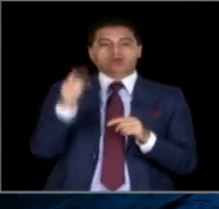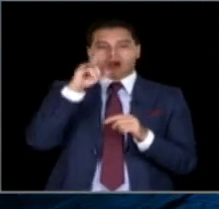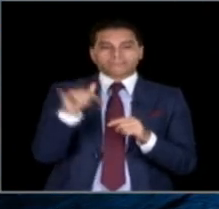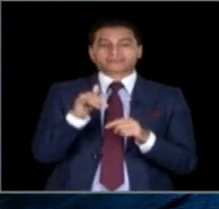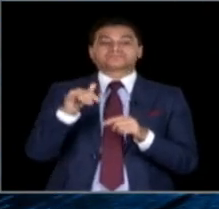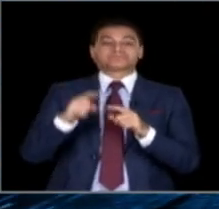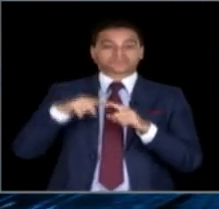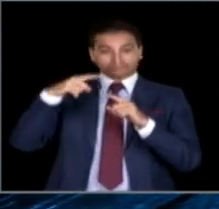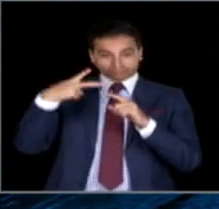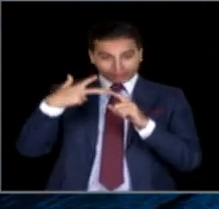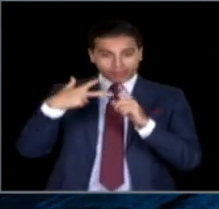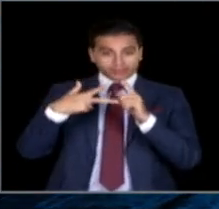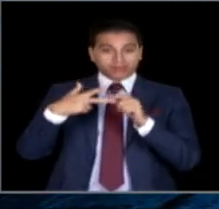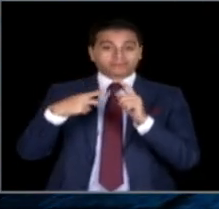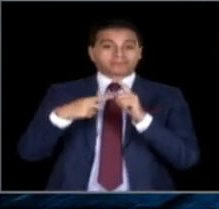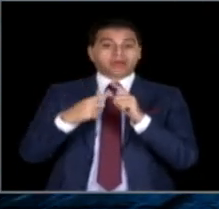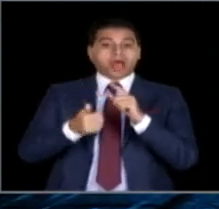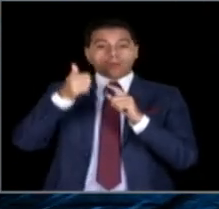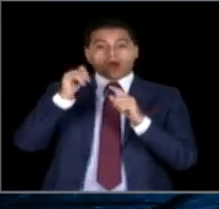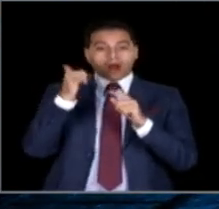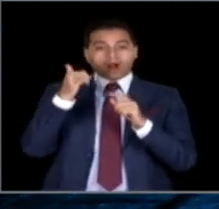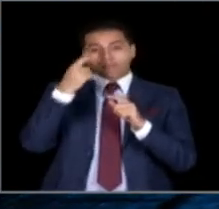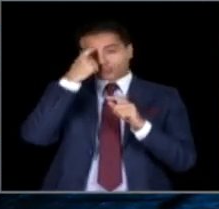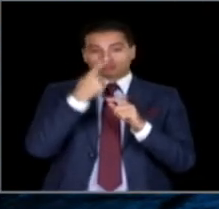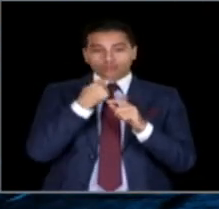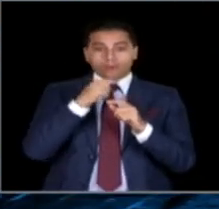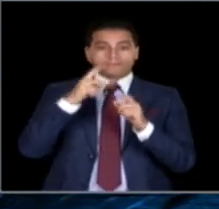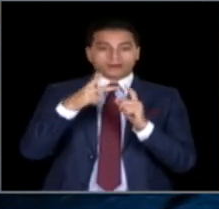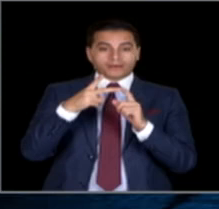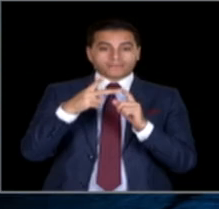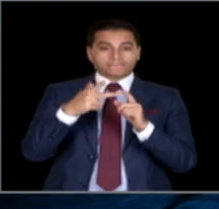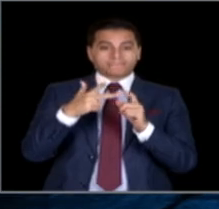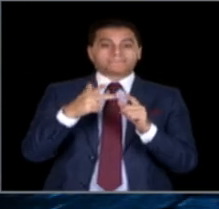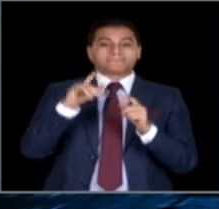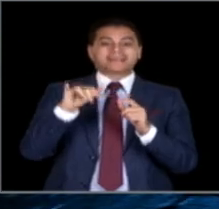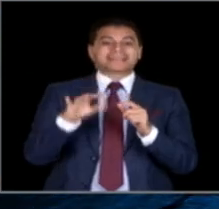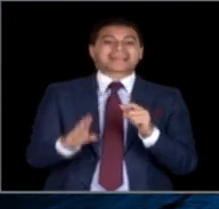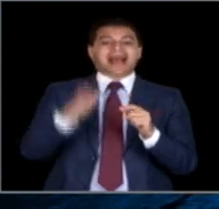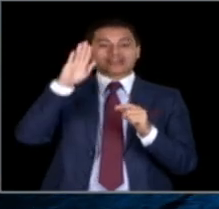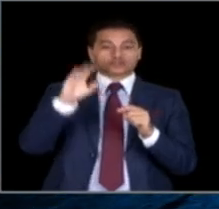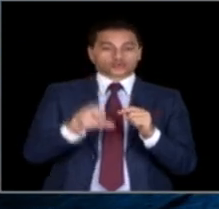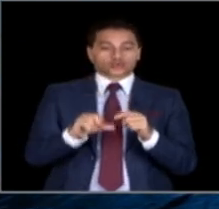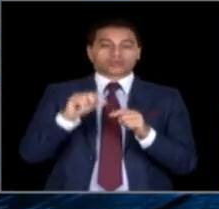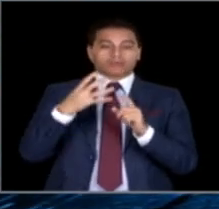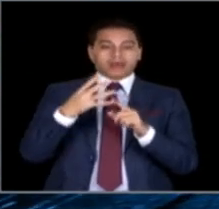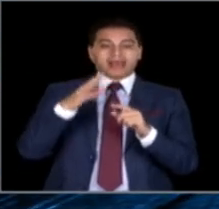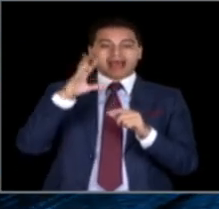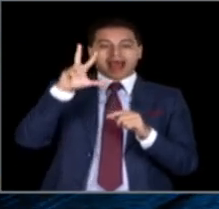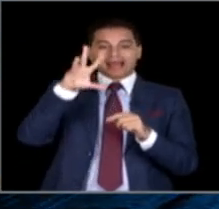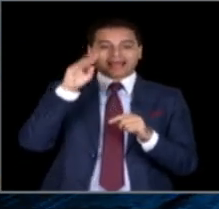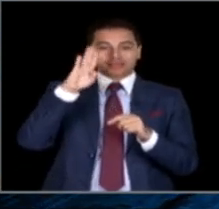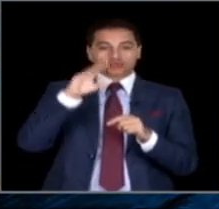الثالثة: العراب، الهنود الحمر، بيكاسو، والهكسوس. المجموعة الرابعة